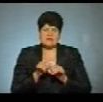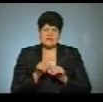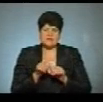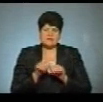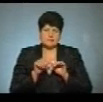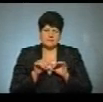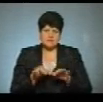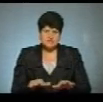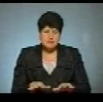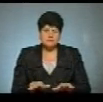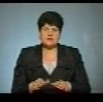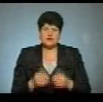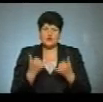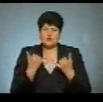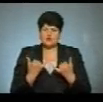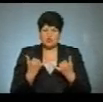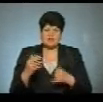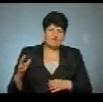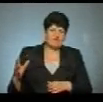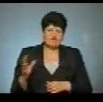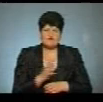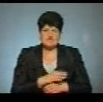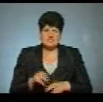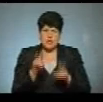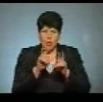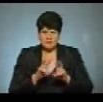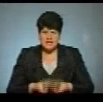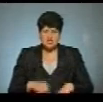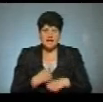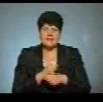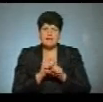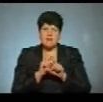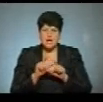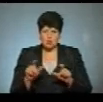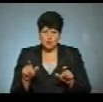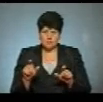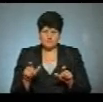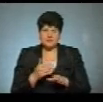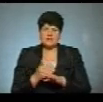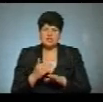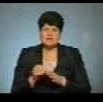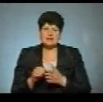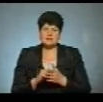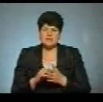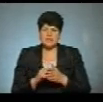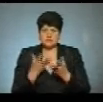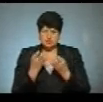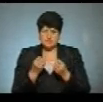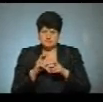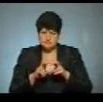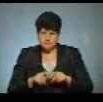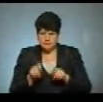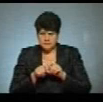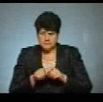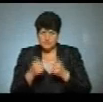заходи. На сьогодні всі обстежені лабораторно. Частина матеріалу досліджується